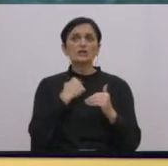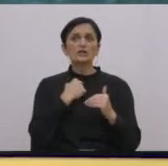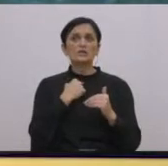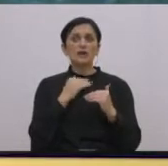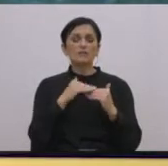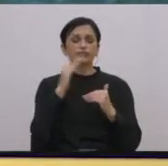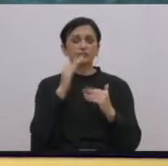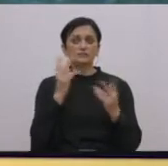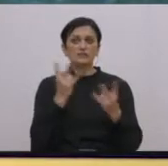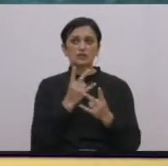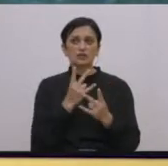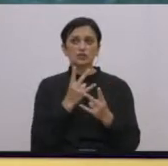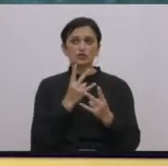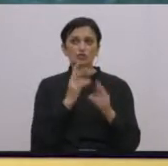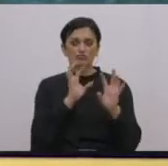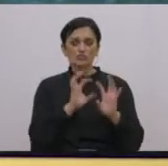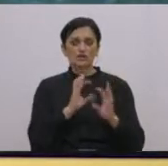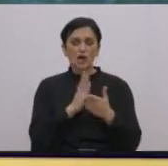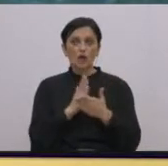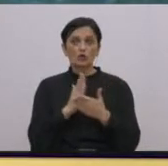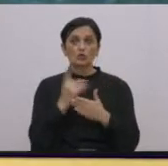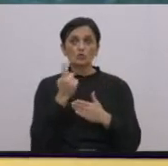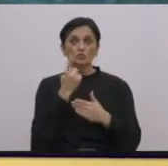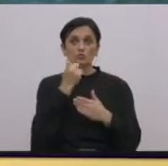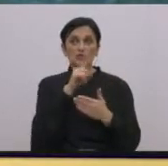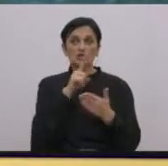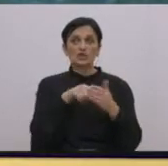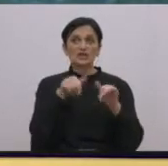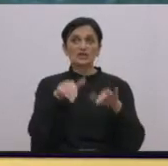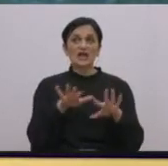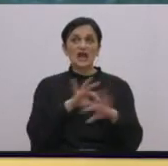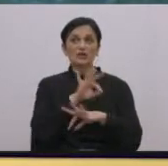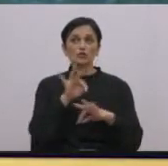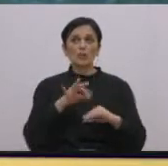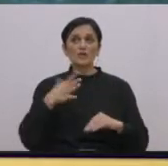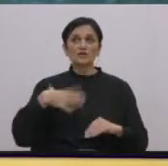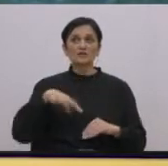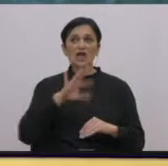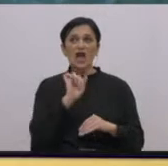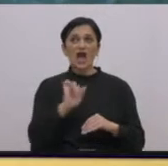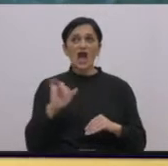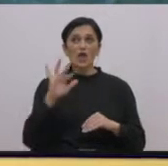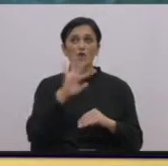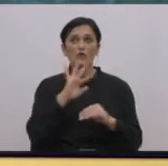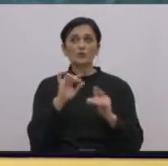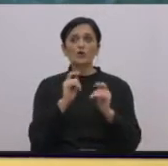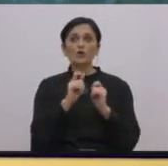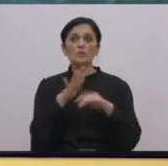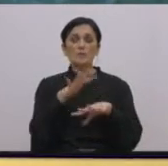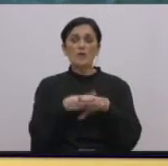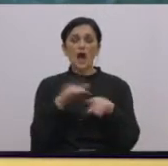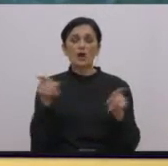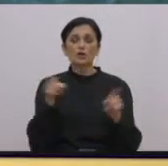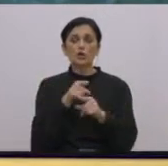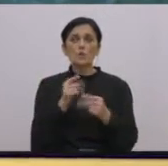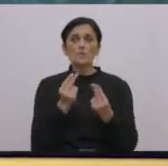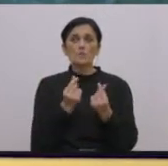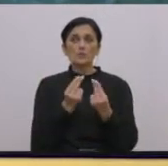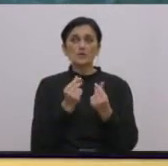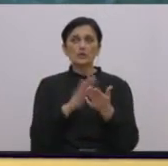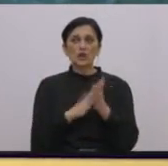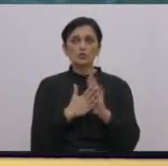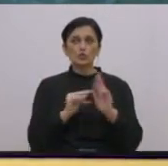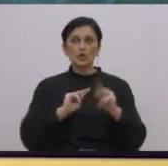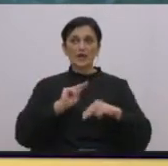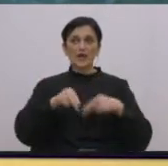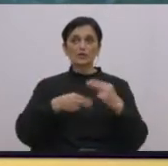sacerevis, cone sakit hevi. Pirueli sakit hevi, datgenle, proiecti sakartolos de Europi sa investicio, bank shoris, pinasuri,